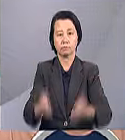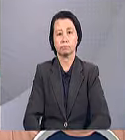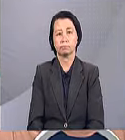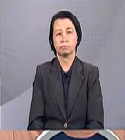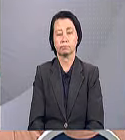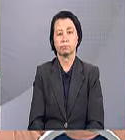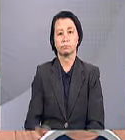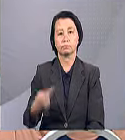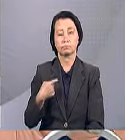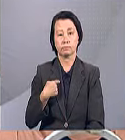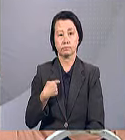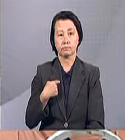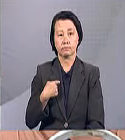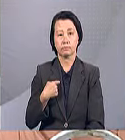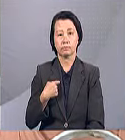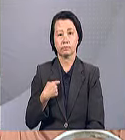saya